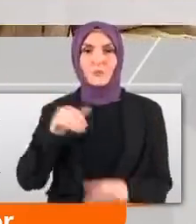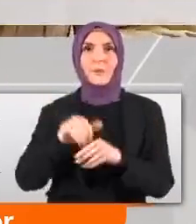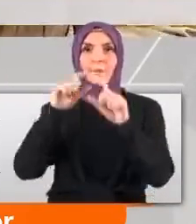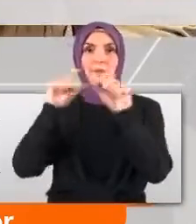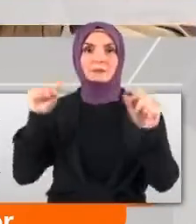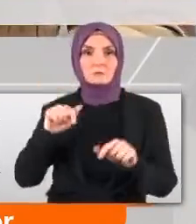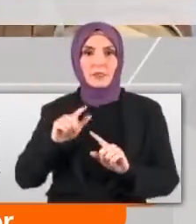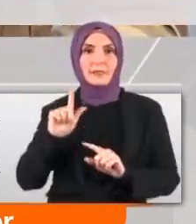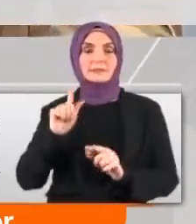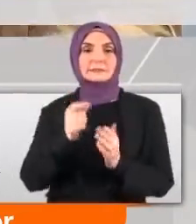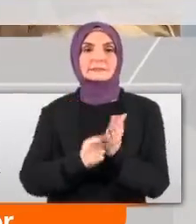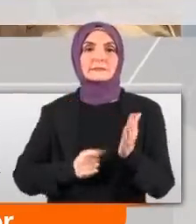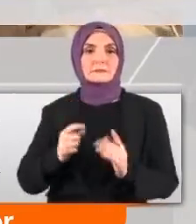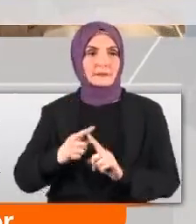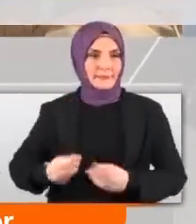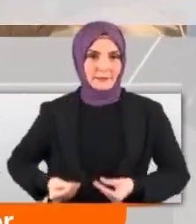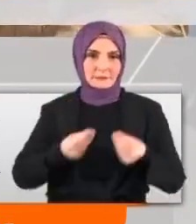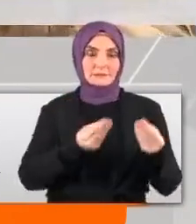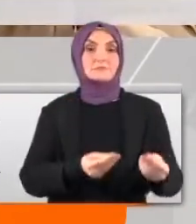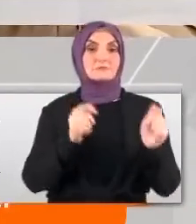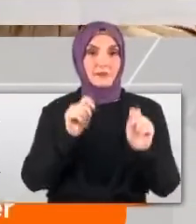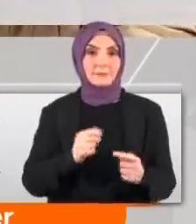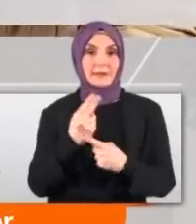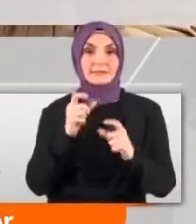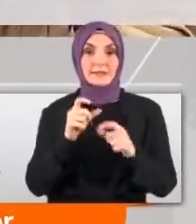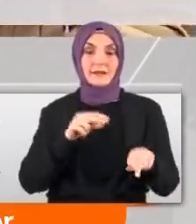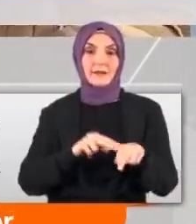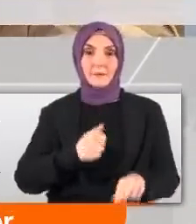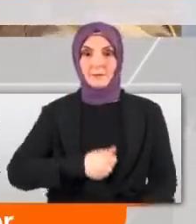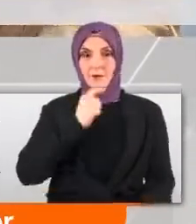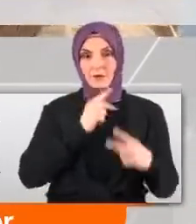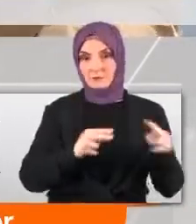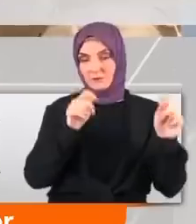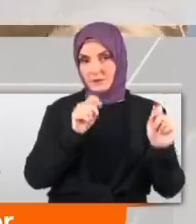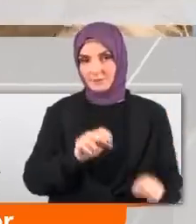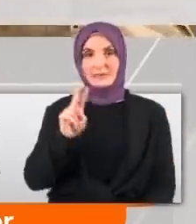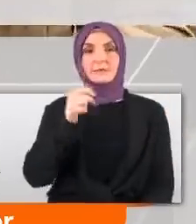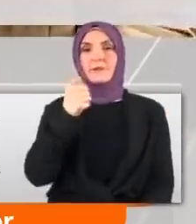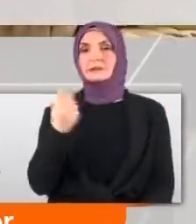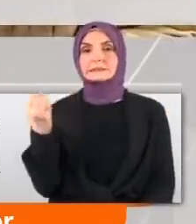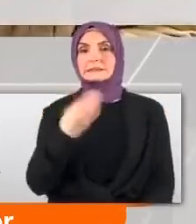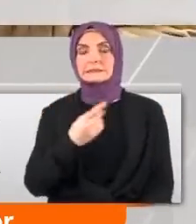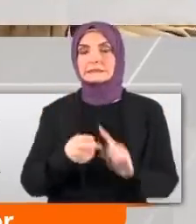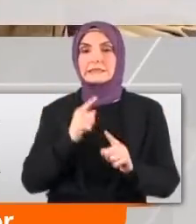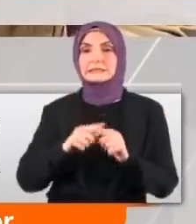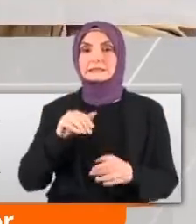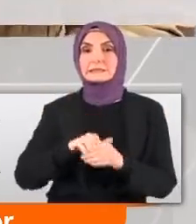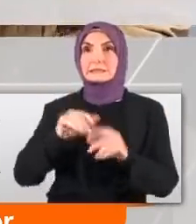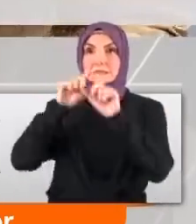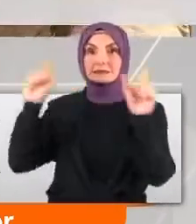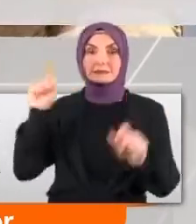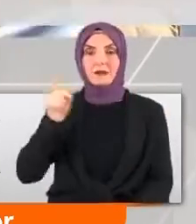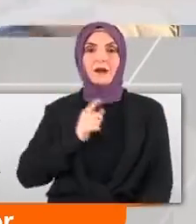etti. Yüksek Seçim Kurulu Başkanı'nın yaptığı açıklamaya göre 26 siyasi parti milletvekili aday listesini Yüksek Seçim